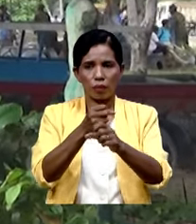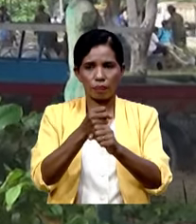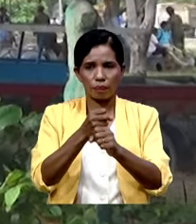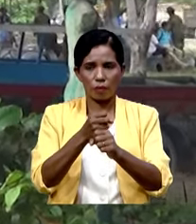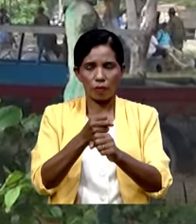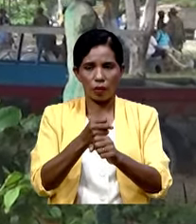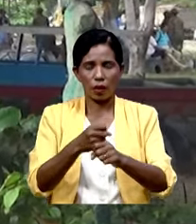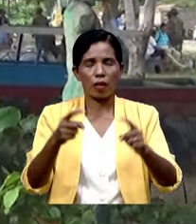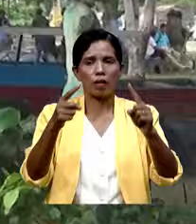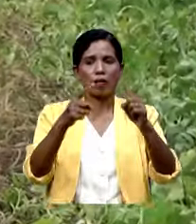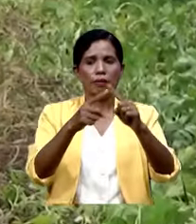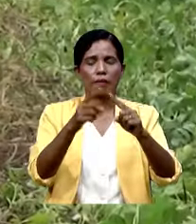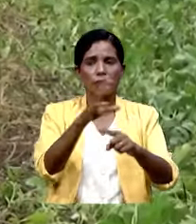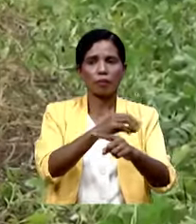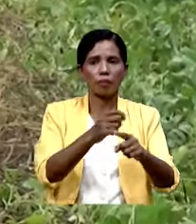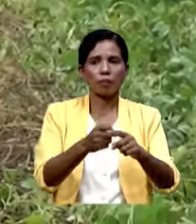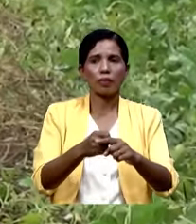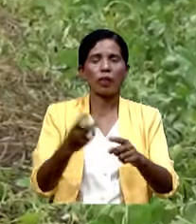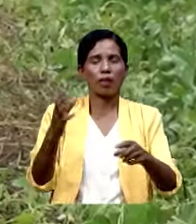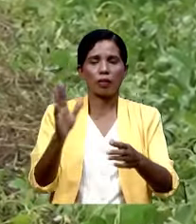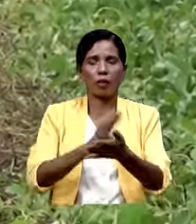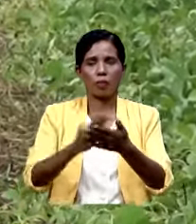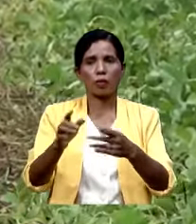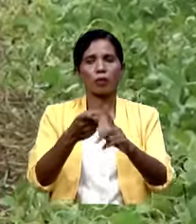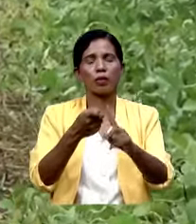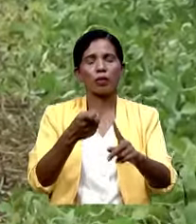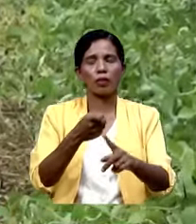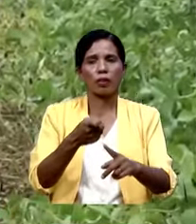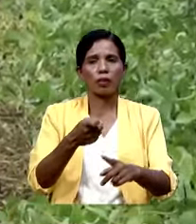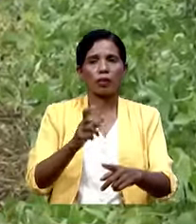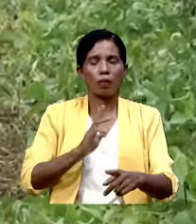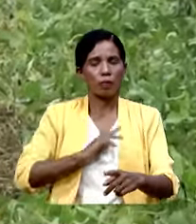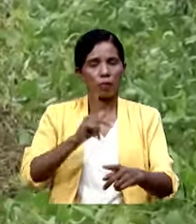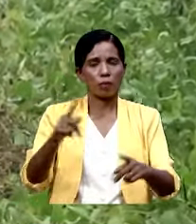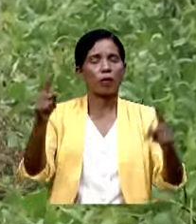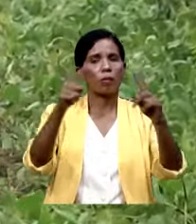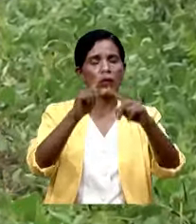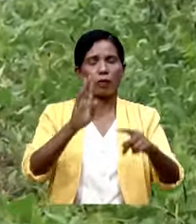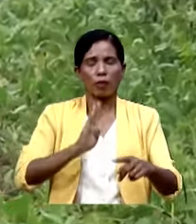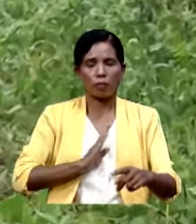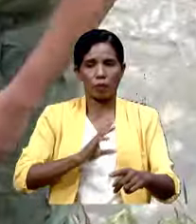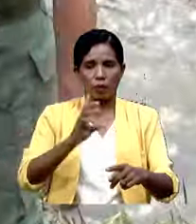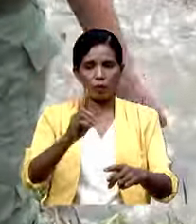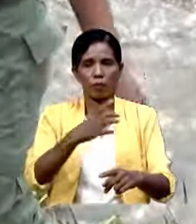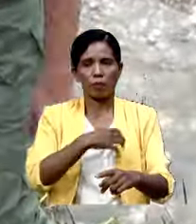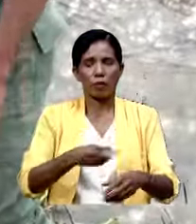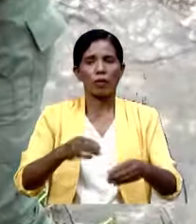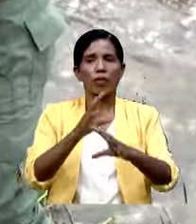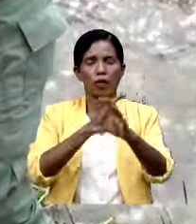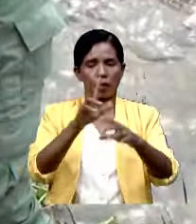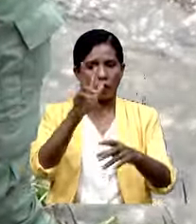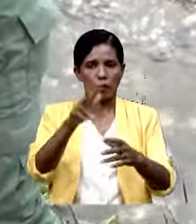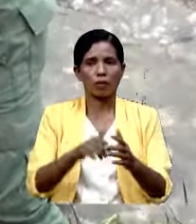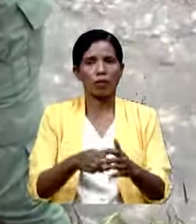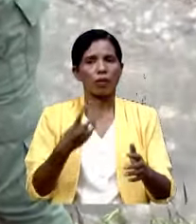Pertamina mai to beja habi. Aku tuh sana menteras ke kamioneta rua, pentili fotan kamioneta ida, mut karet dulu. Di